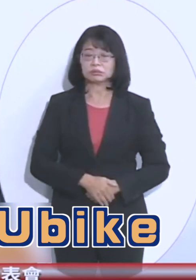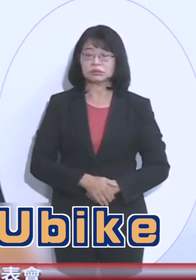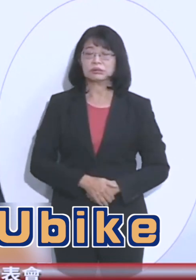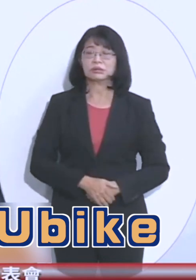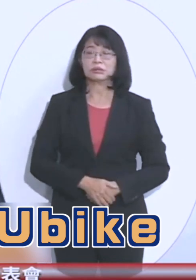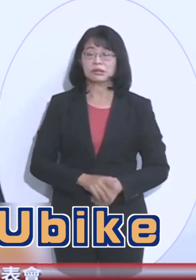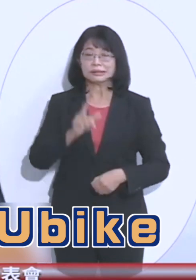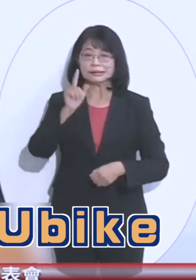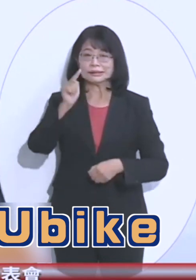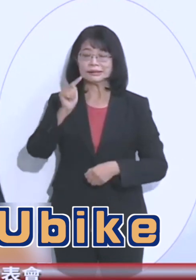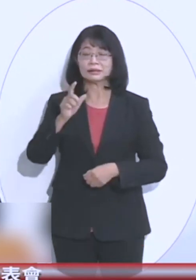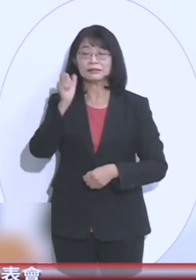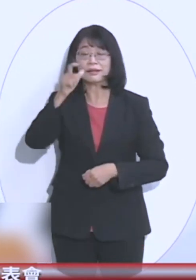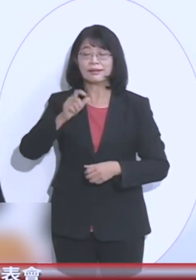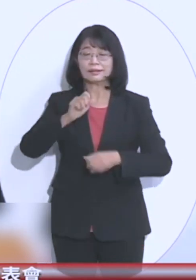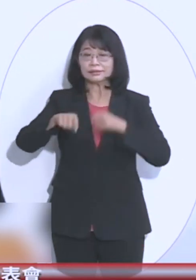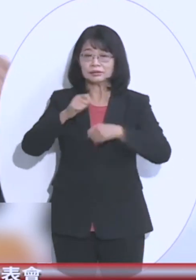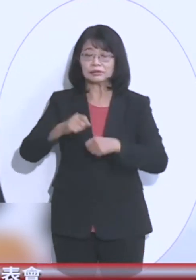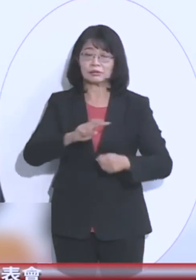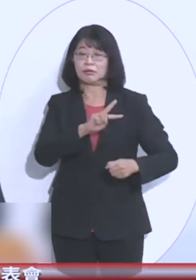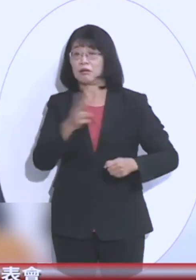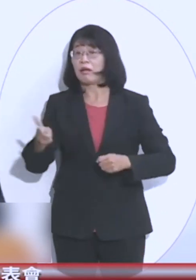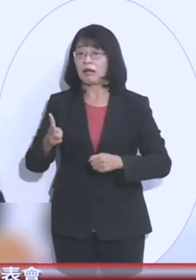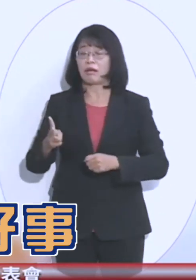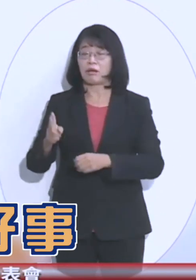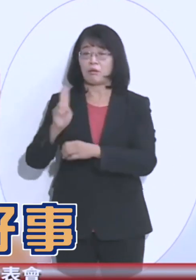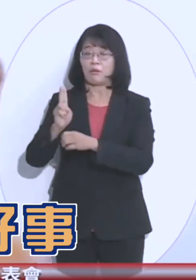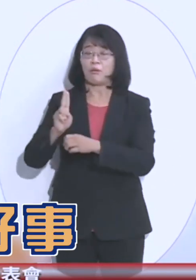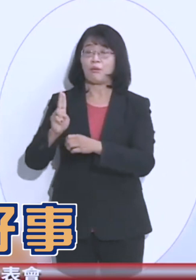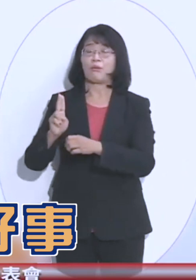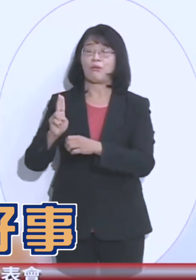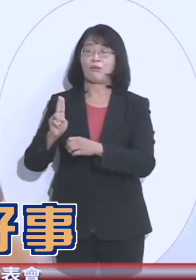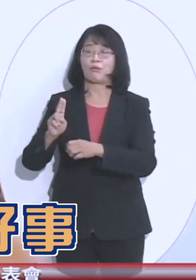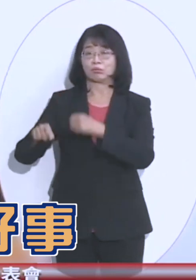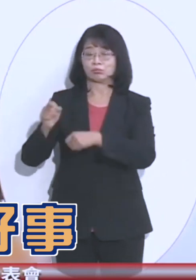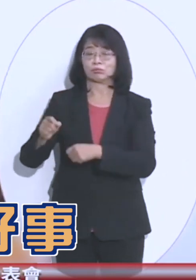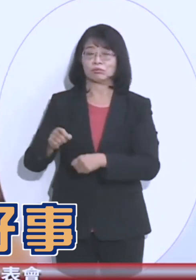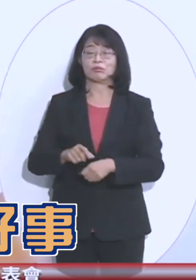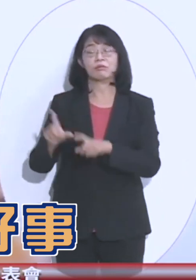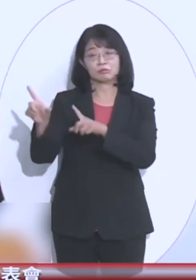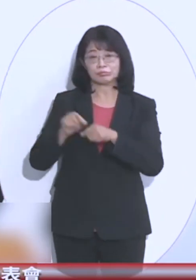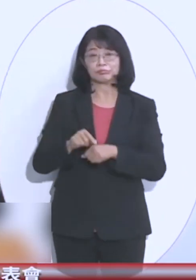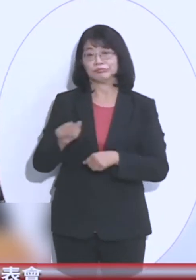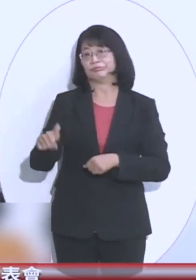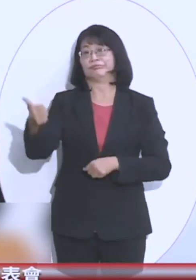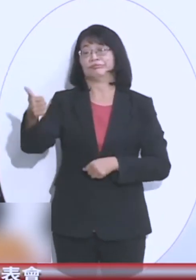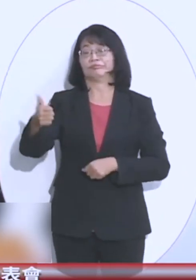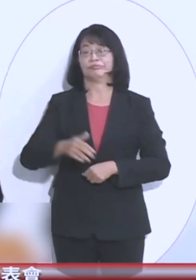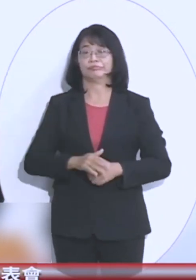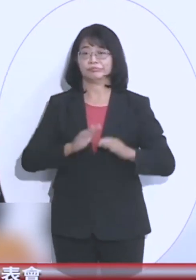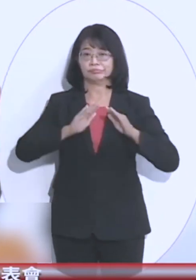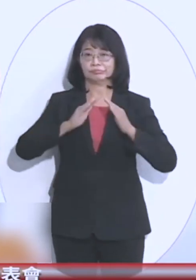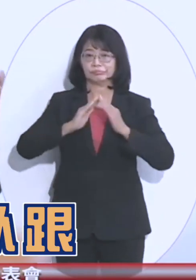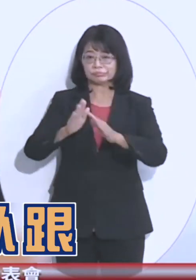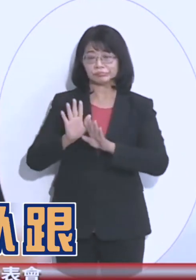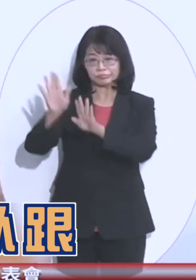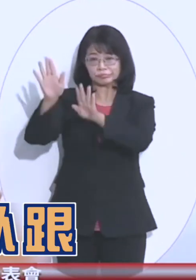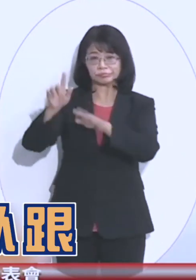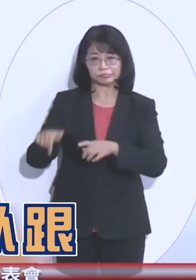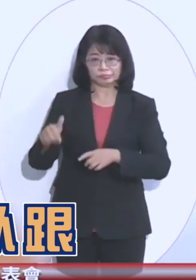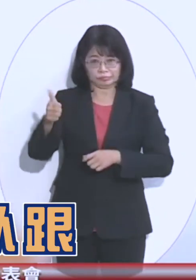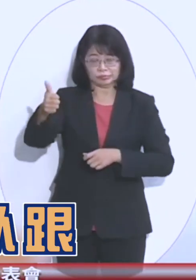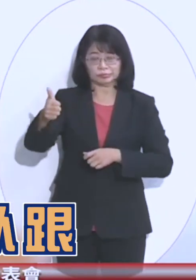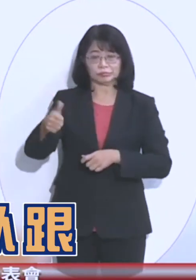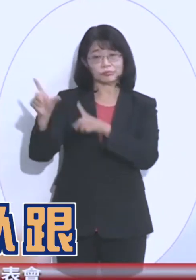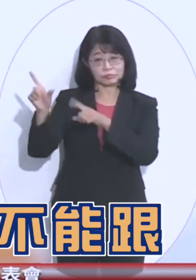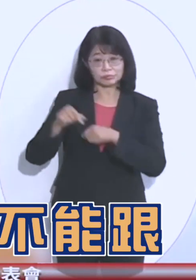做 U bike， 哦，伊即马改了啦，终身如流，好代志嘛，为城市进步好的代